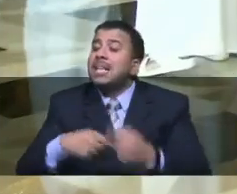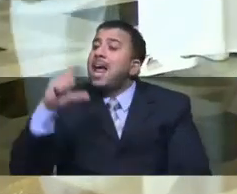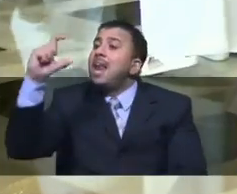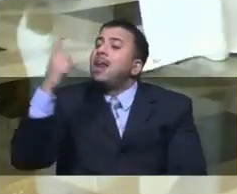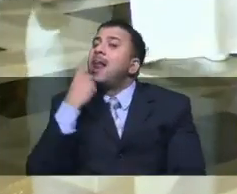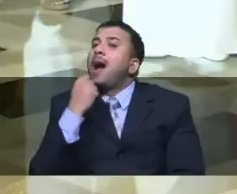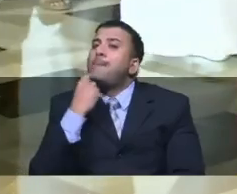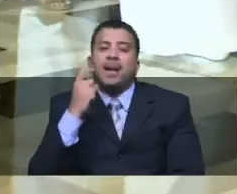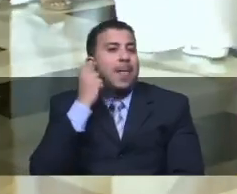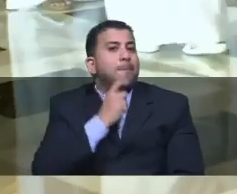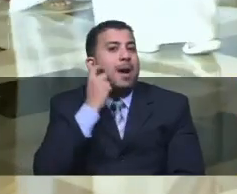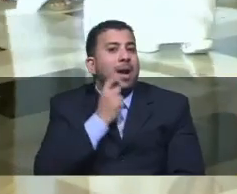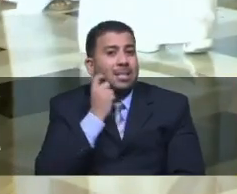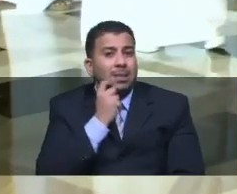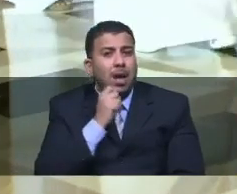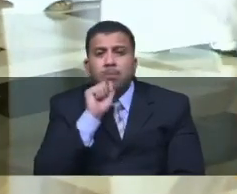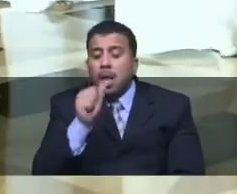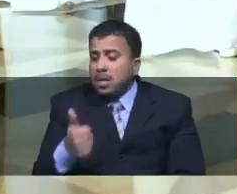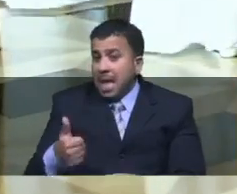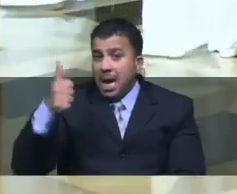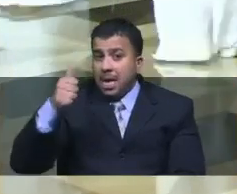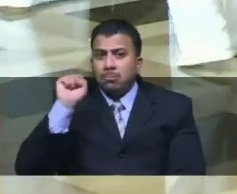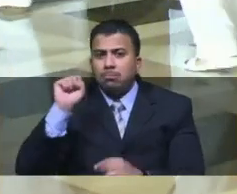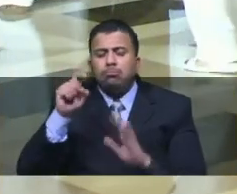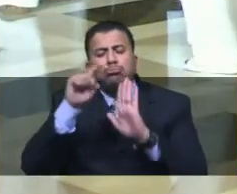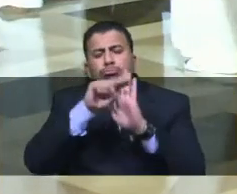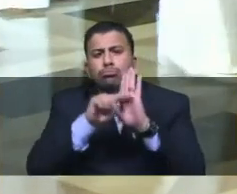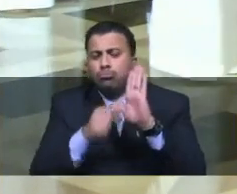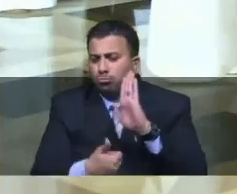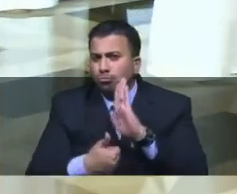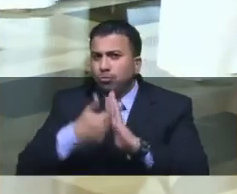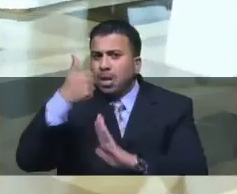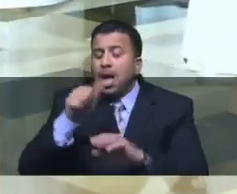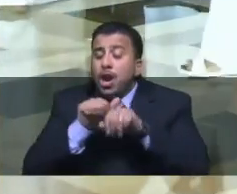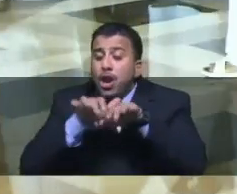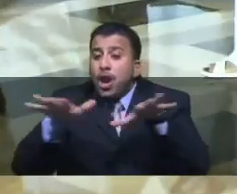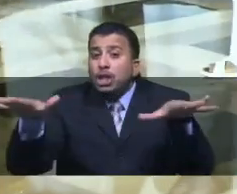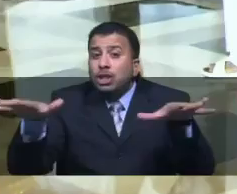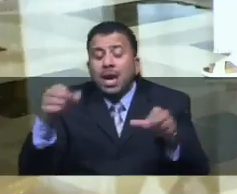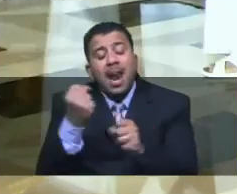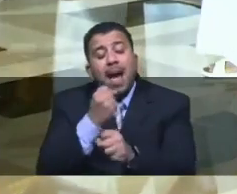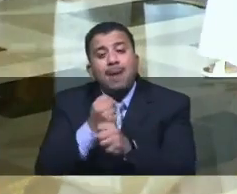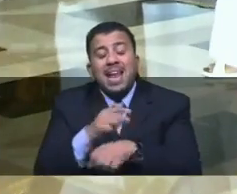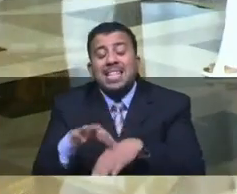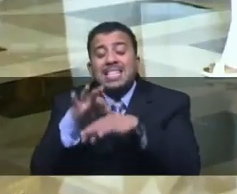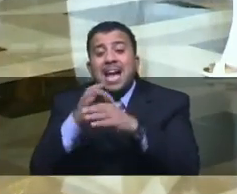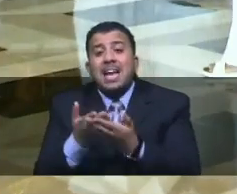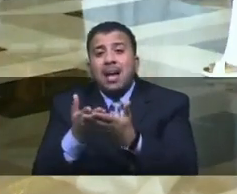الأحمر الإماراتي، والذي يأتي تحقيقاً للمبادئ السامية في نشر العمل الإنساني